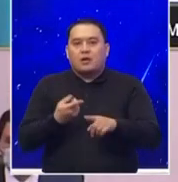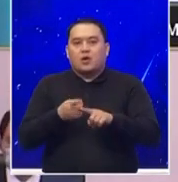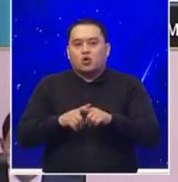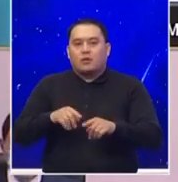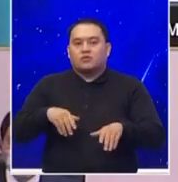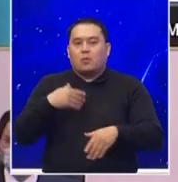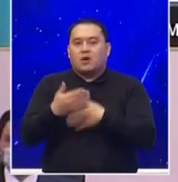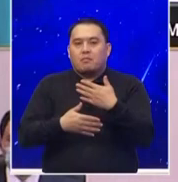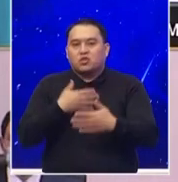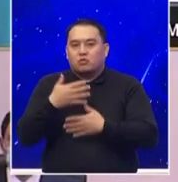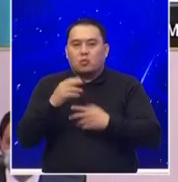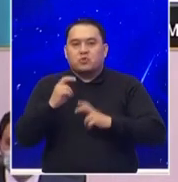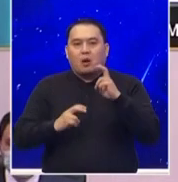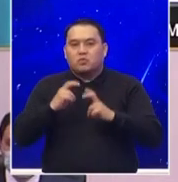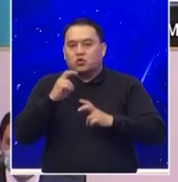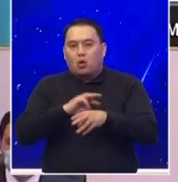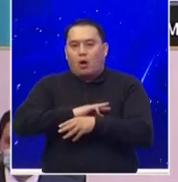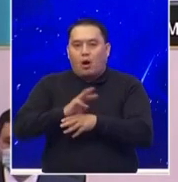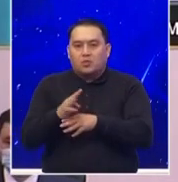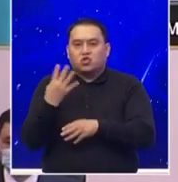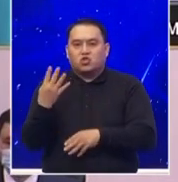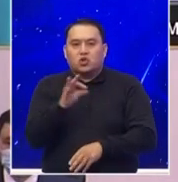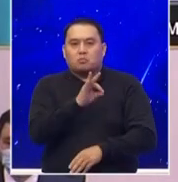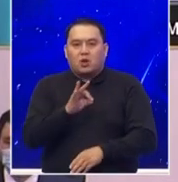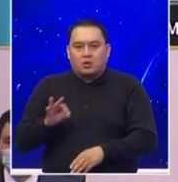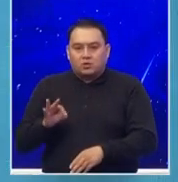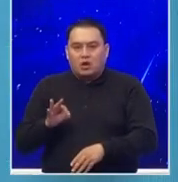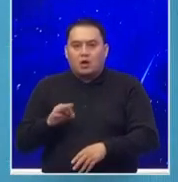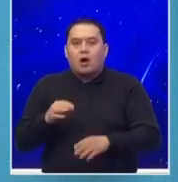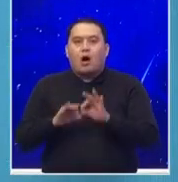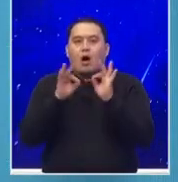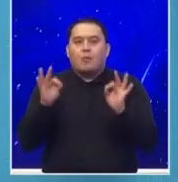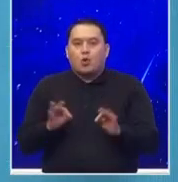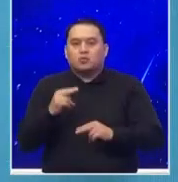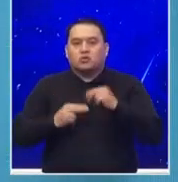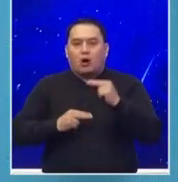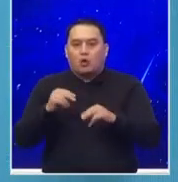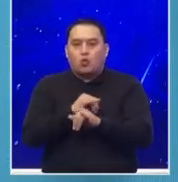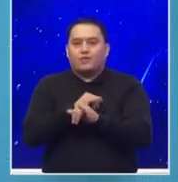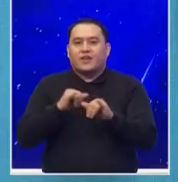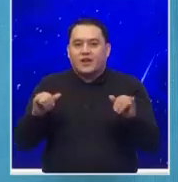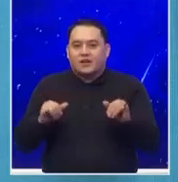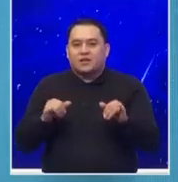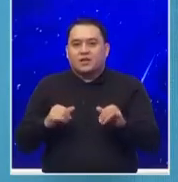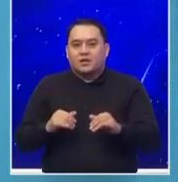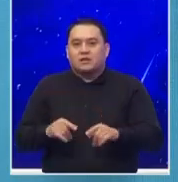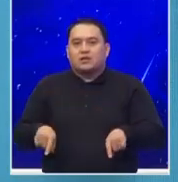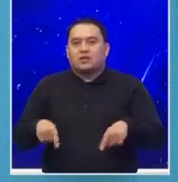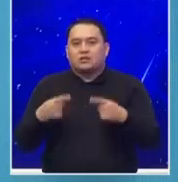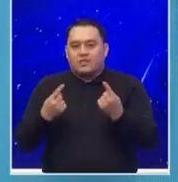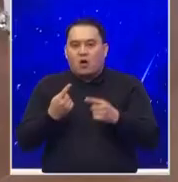в обрабатывающей промышленности обеспечен рост на 4%. Объемы строительства также растут стремительными